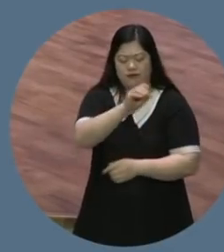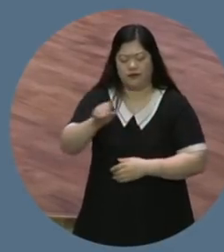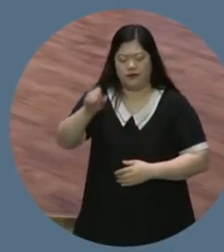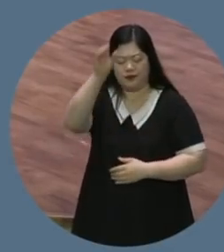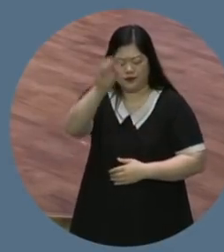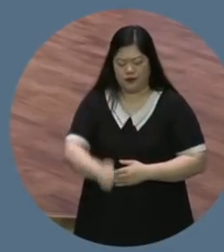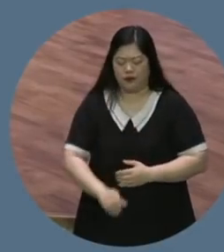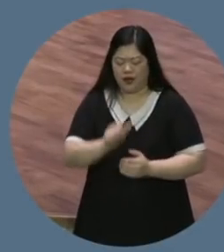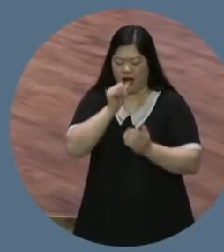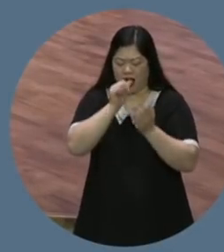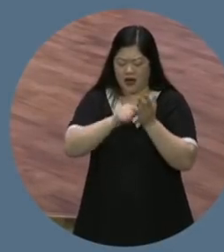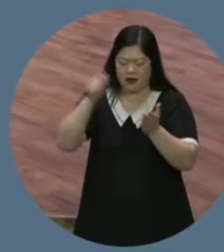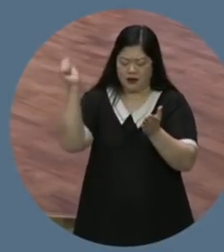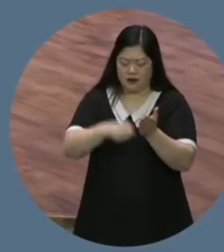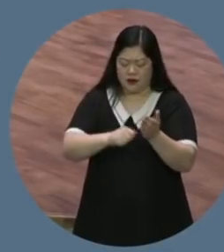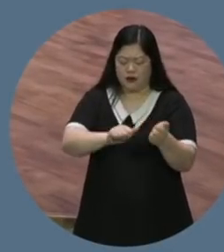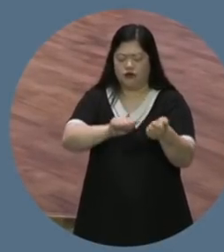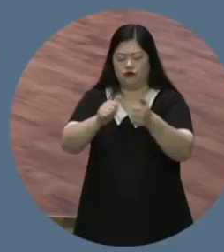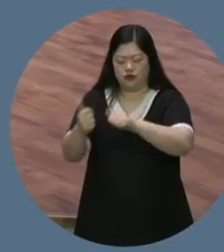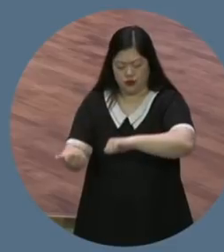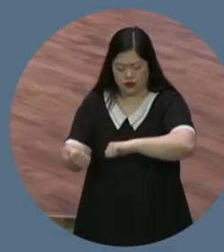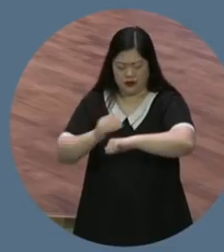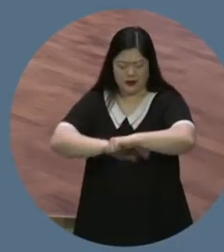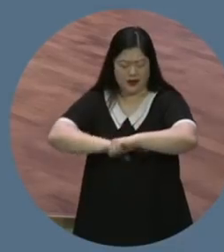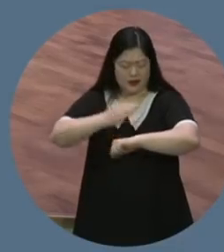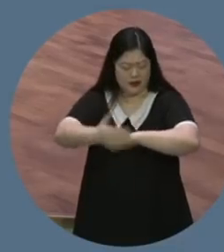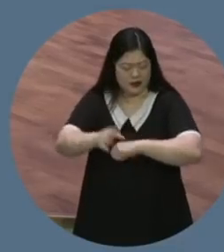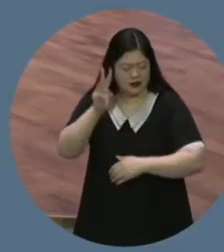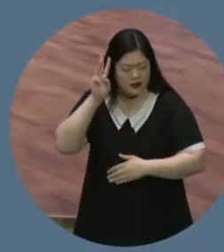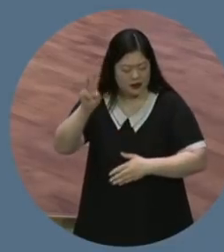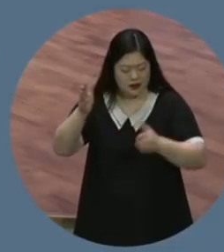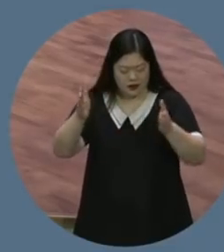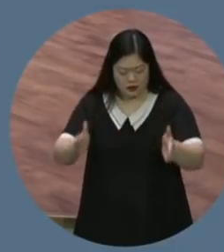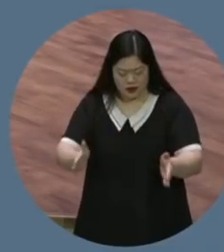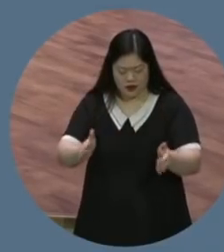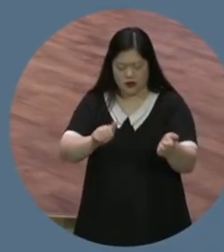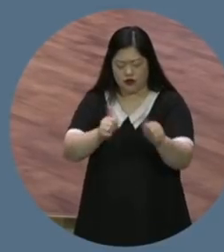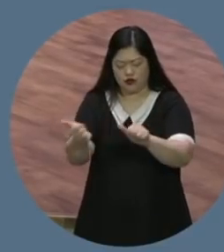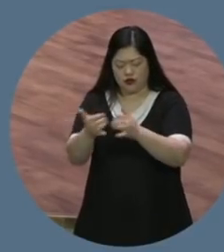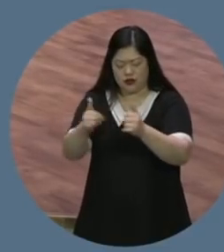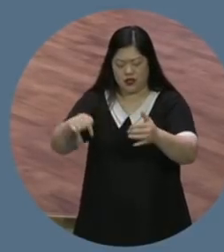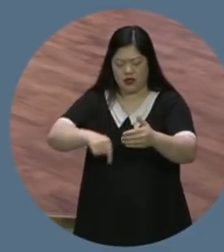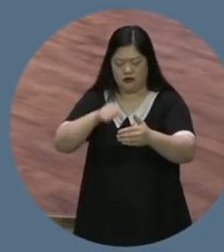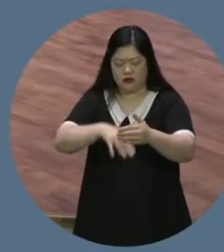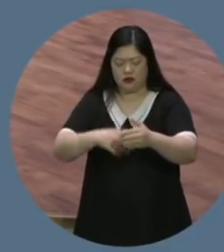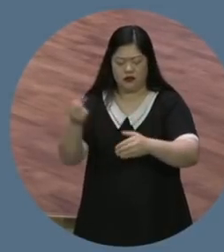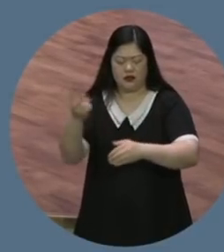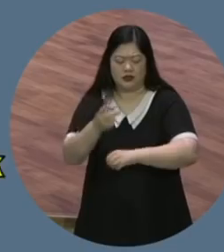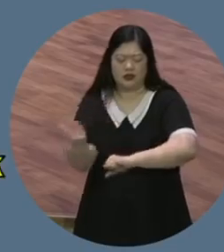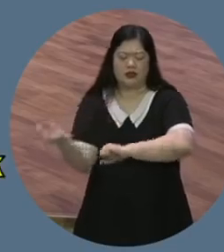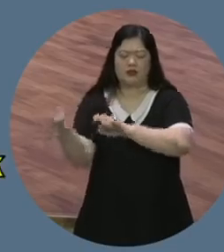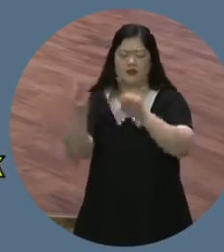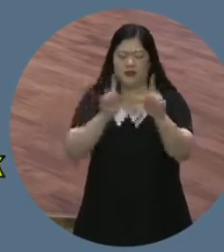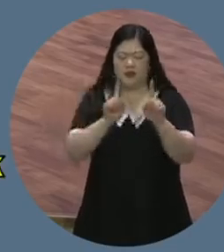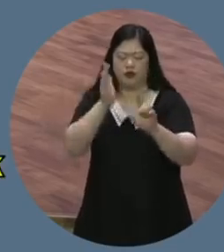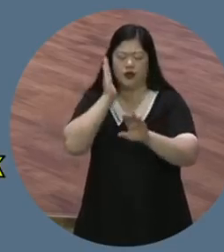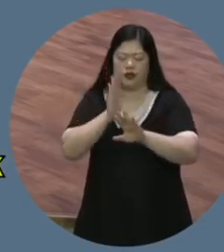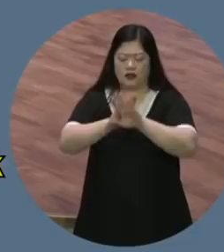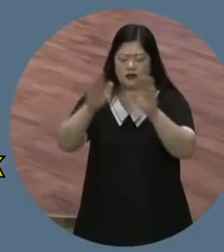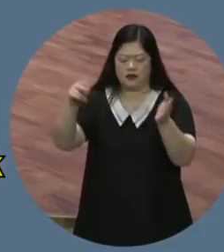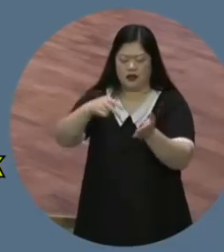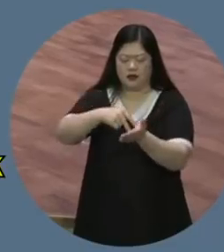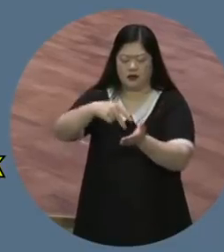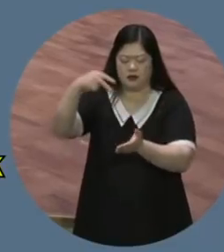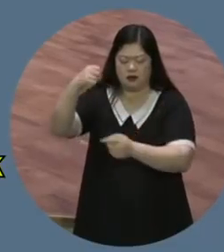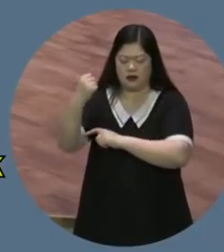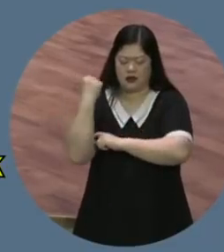받으사 십자가에 못 박혀 죽으시고 장사한 지 사흘 만에 죽은 자 가운데서 다시 살아나시며